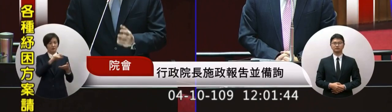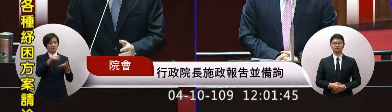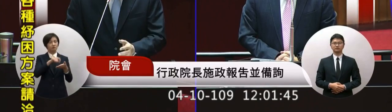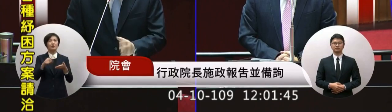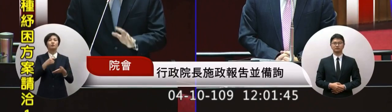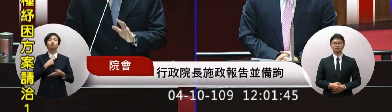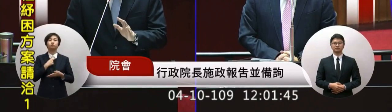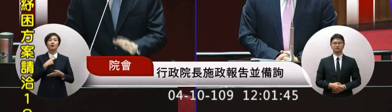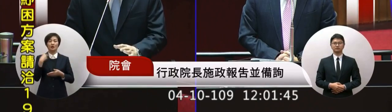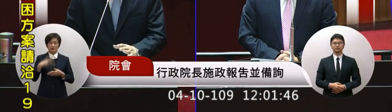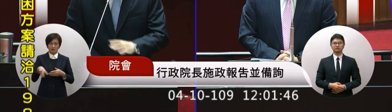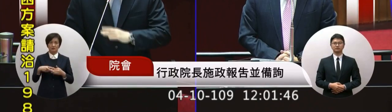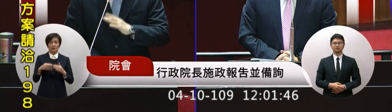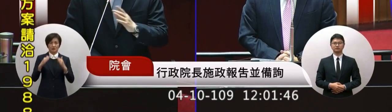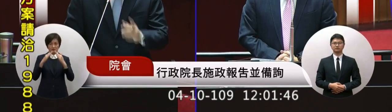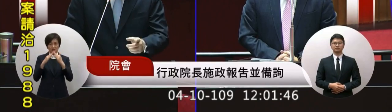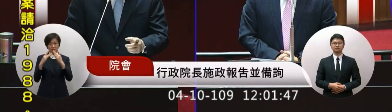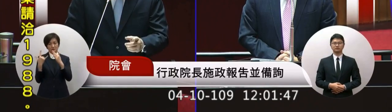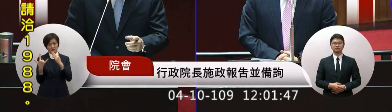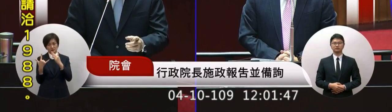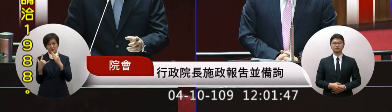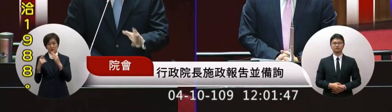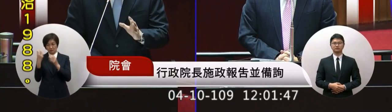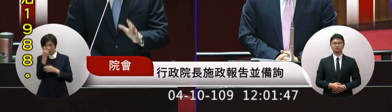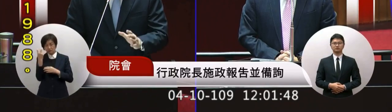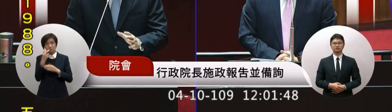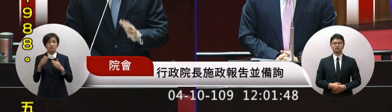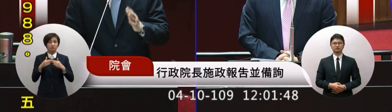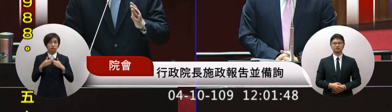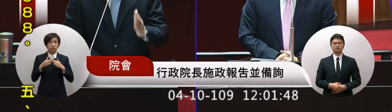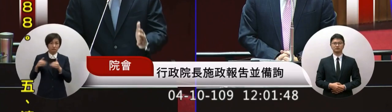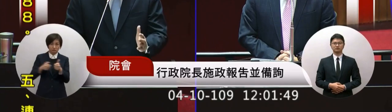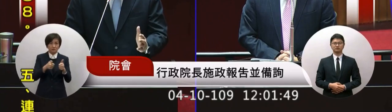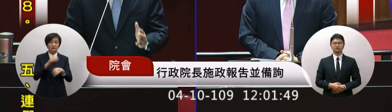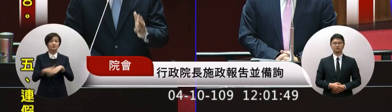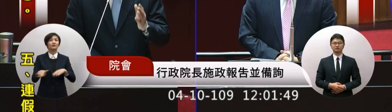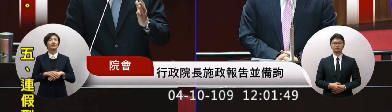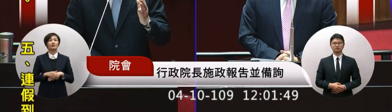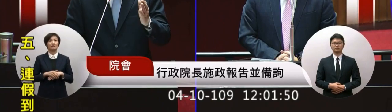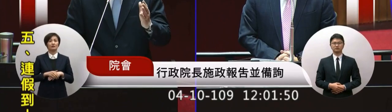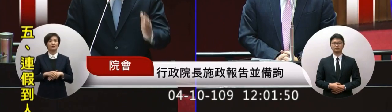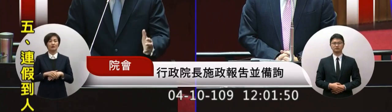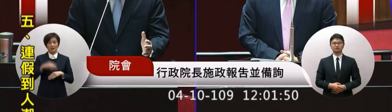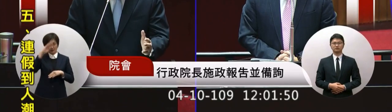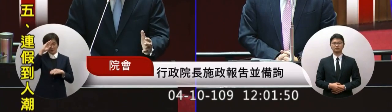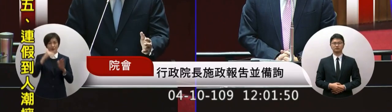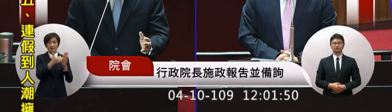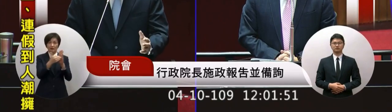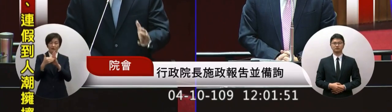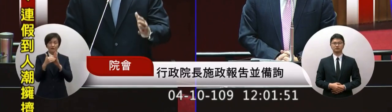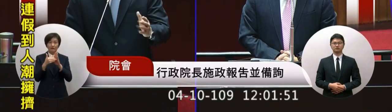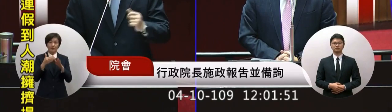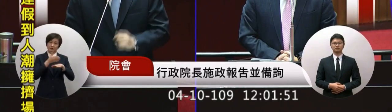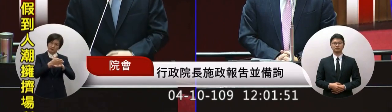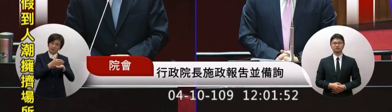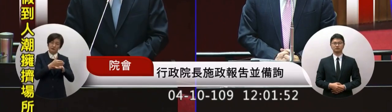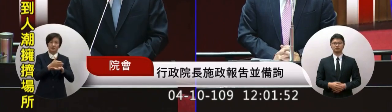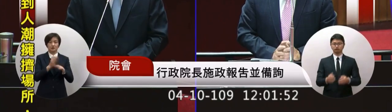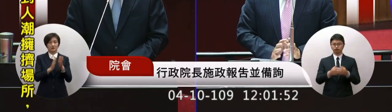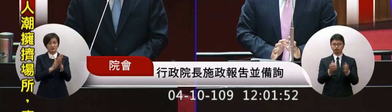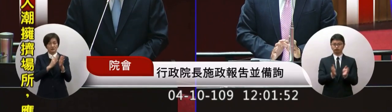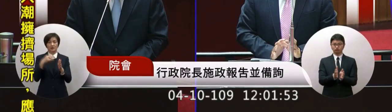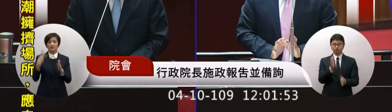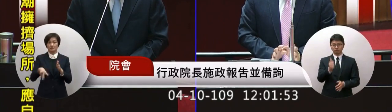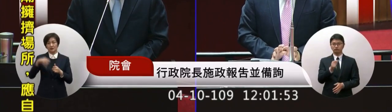个通知要落实，而且可以追踪，所以这个部分又有防疫车队、防疫的旅馆。 所以部长是认为